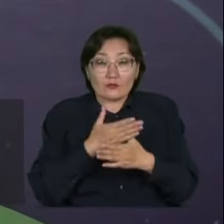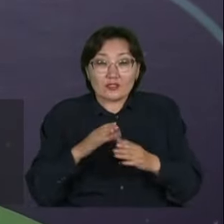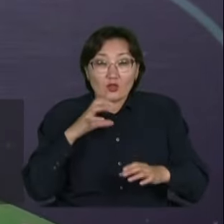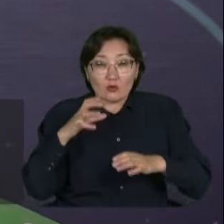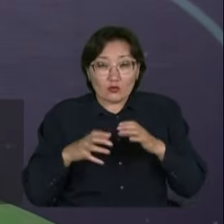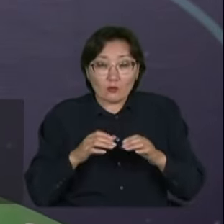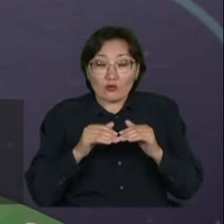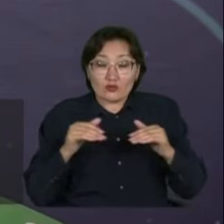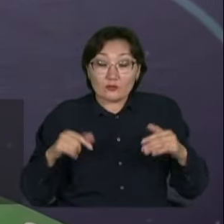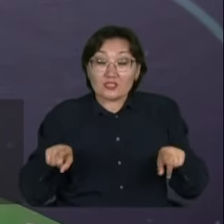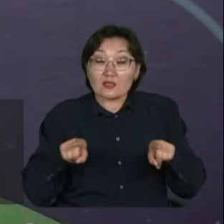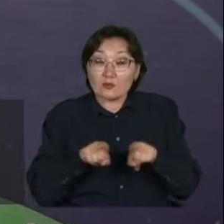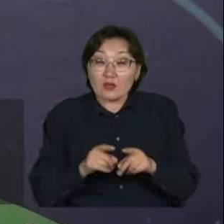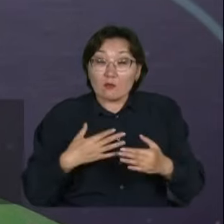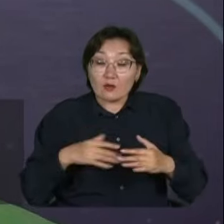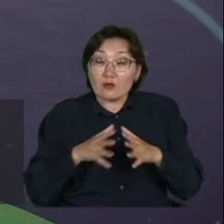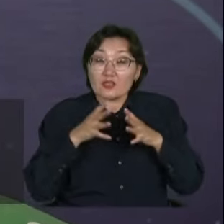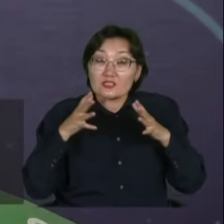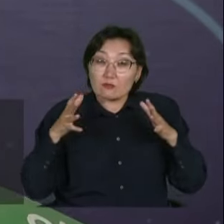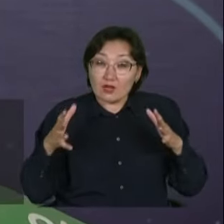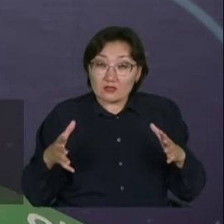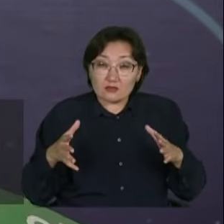уровня. Таким образом, мы максимально